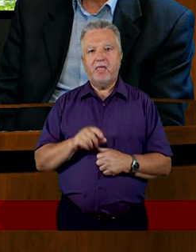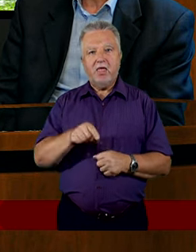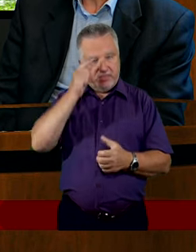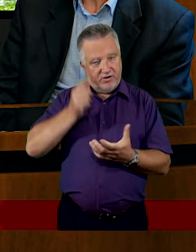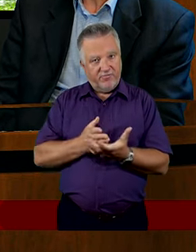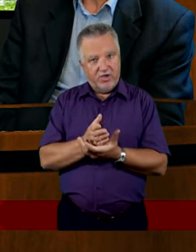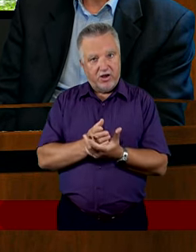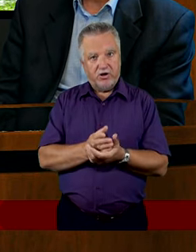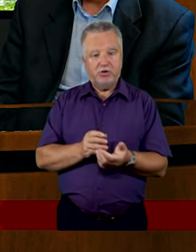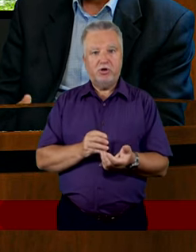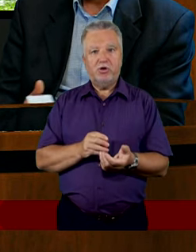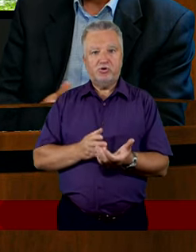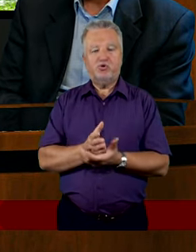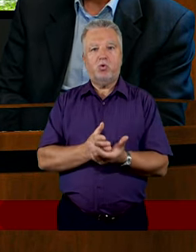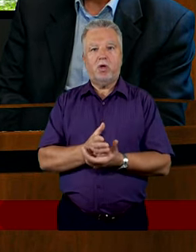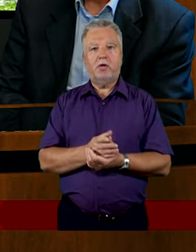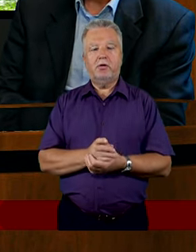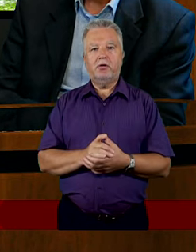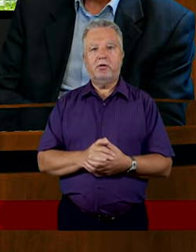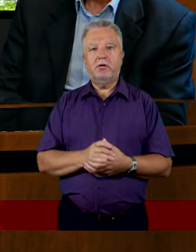Ten wierny sługa.